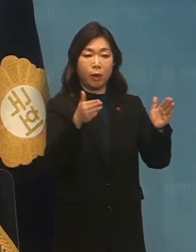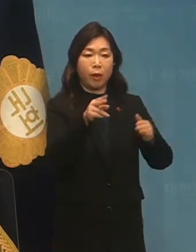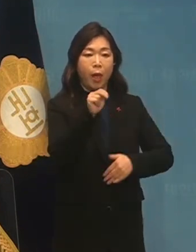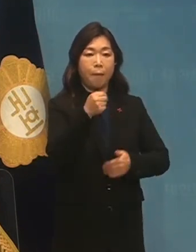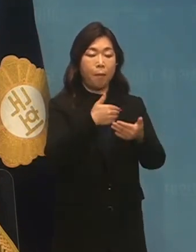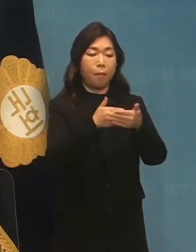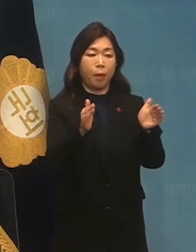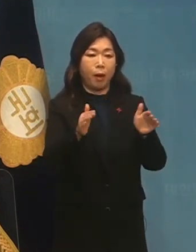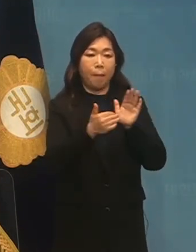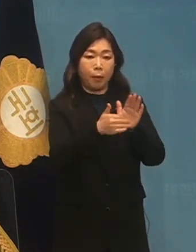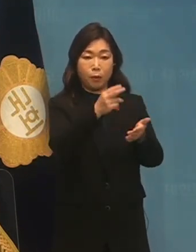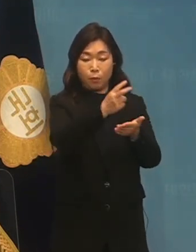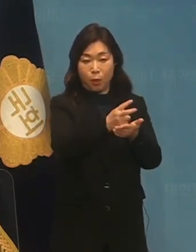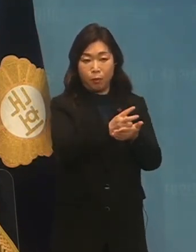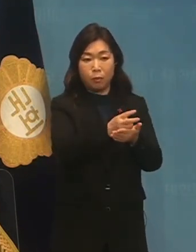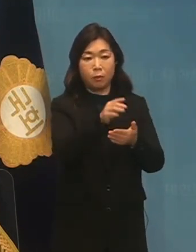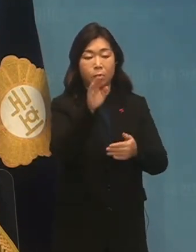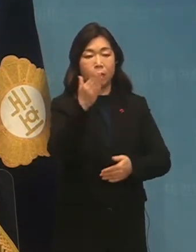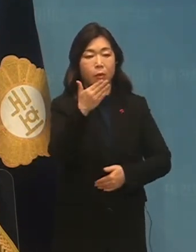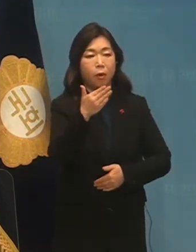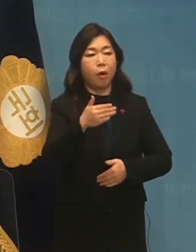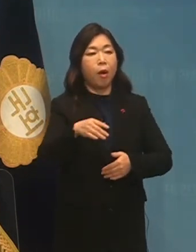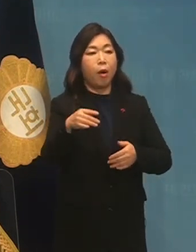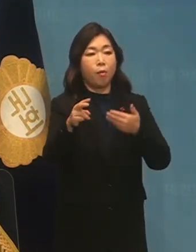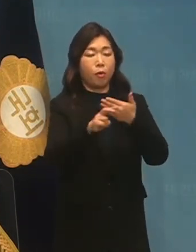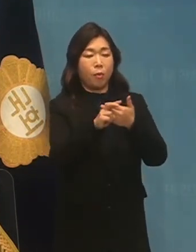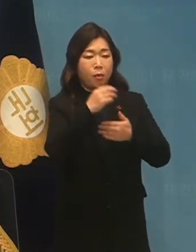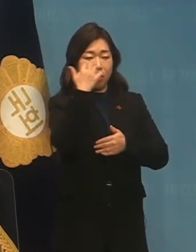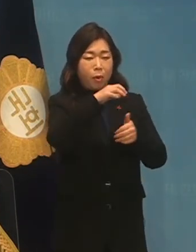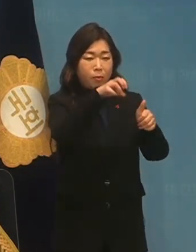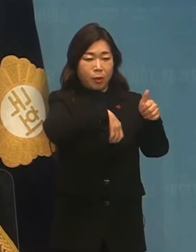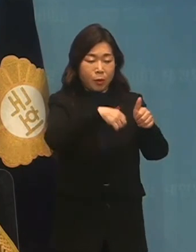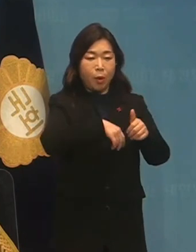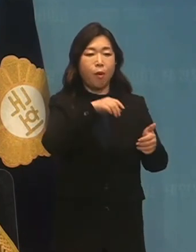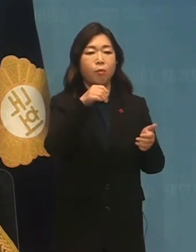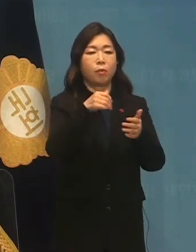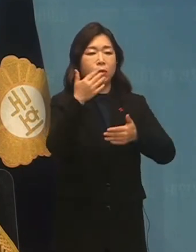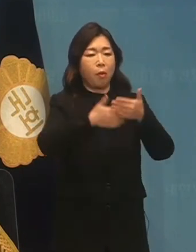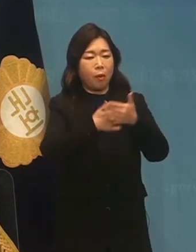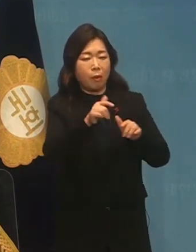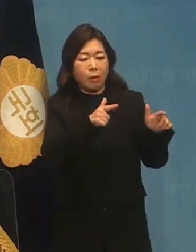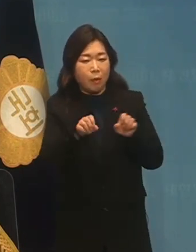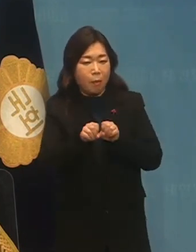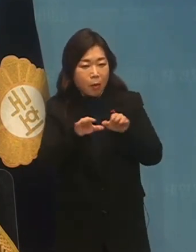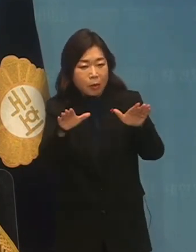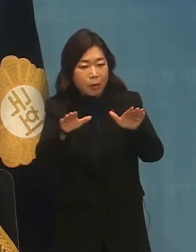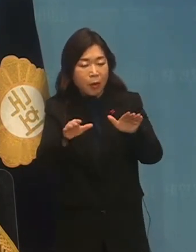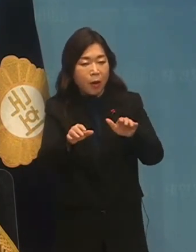시행령은 불법 성착취물이 더 퍼지지 못하도록 막는